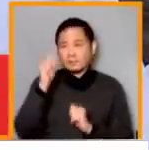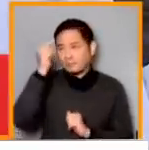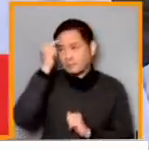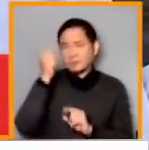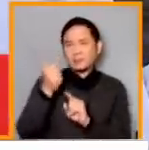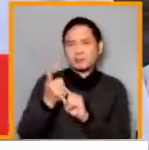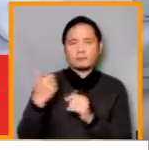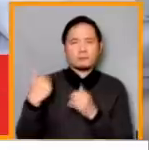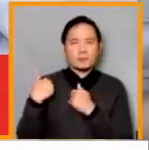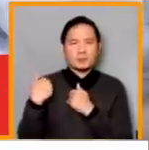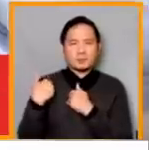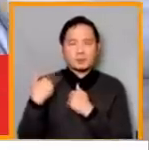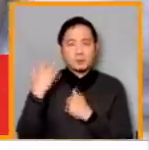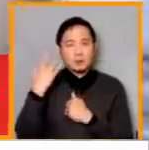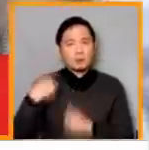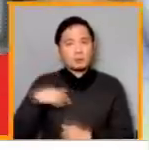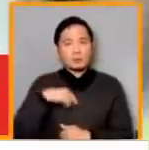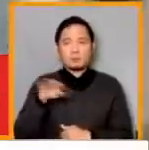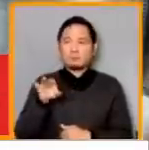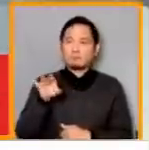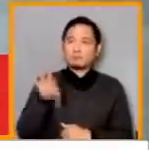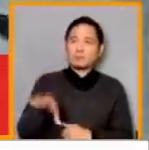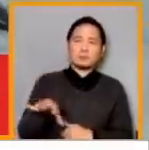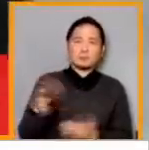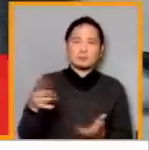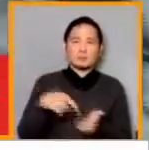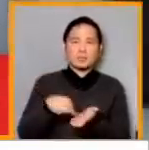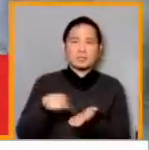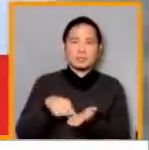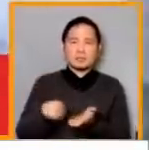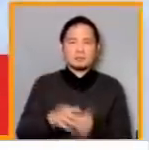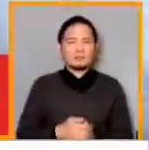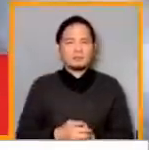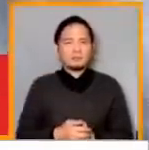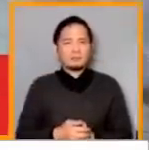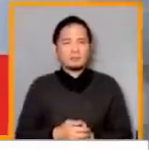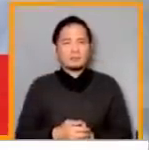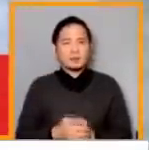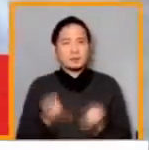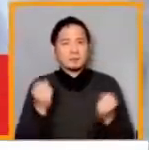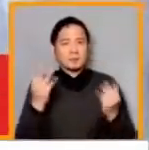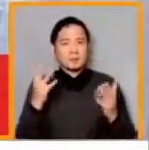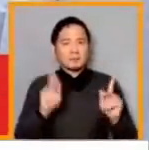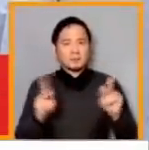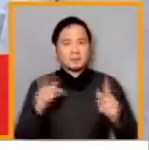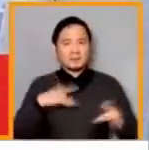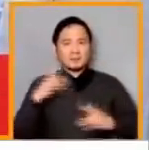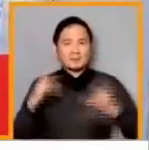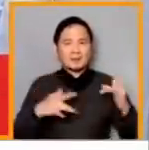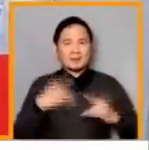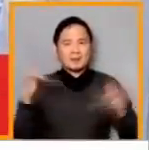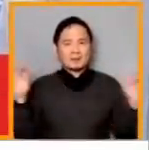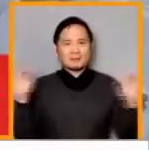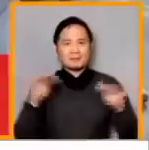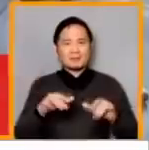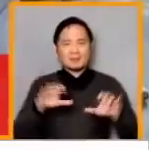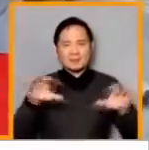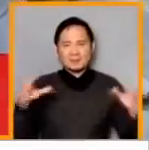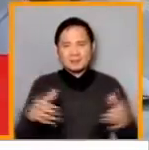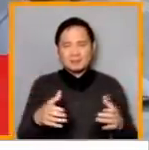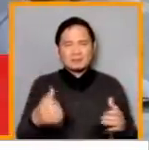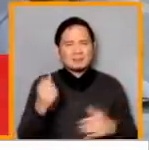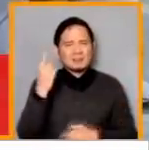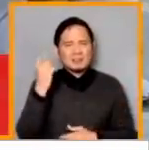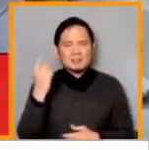since nagka-contribute nga. Excited man ang marami sa pagbabalik ng face-to-face, marami pa rin ang nalilito sa kondisyong ito.